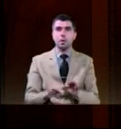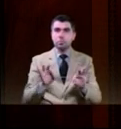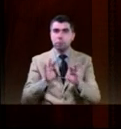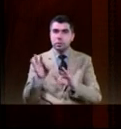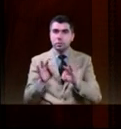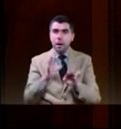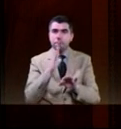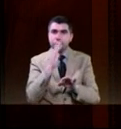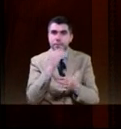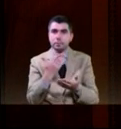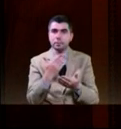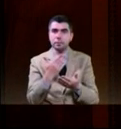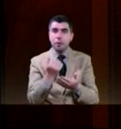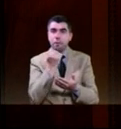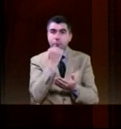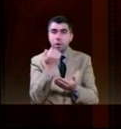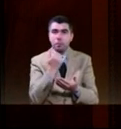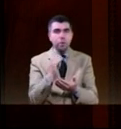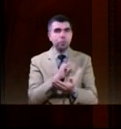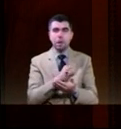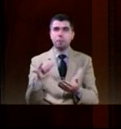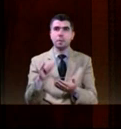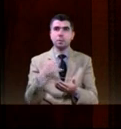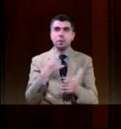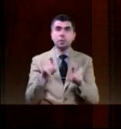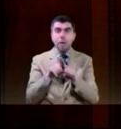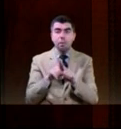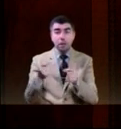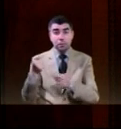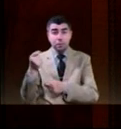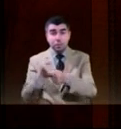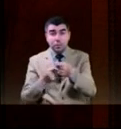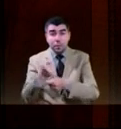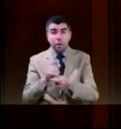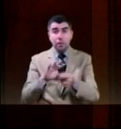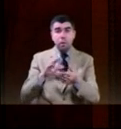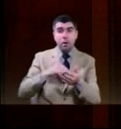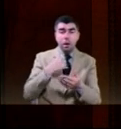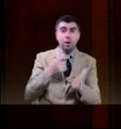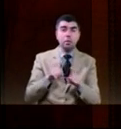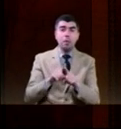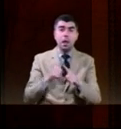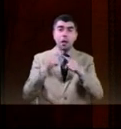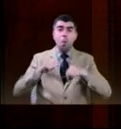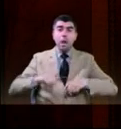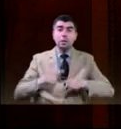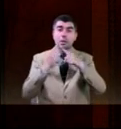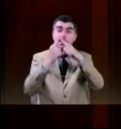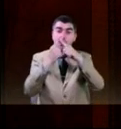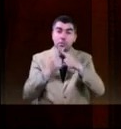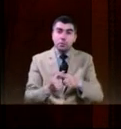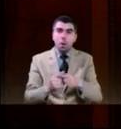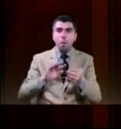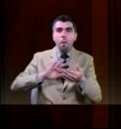التدبير، في إطار ضوابط قانونية تحدد مجالات الاستثمار بصفة حصرية، في إطار قرار لوزير الاقتصاد والمالية يضع الحدود